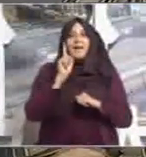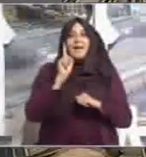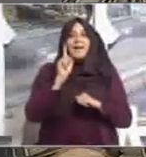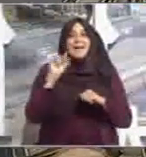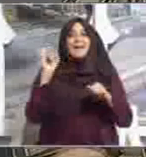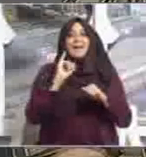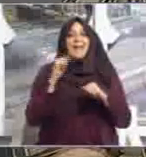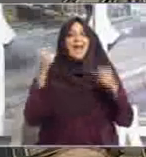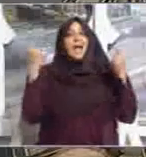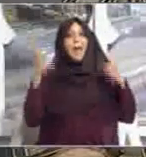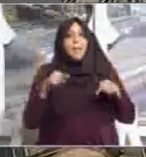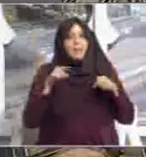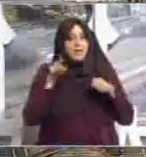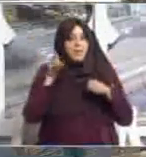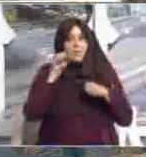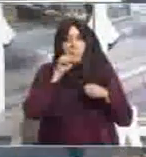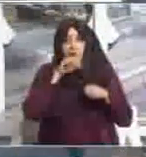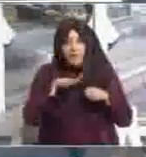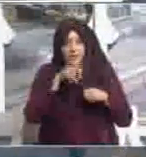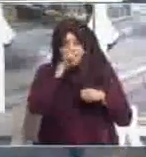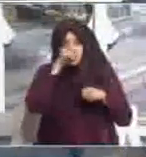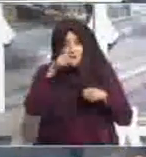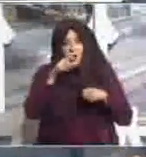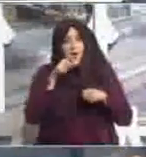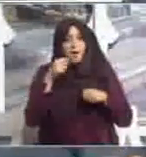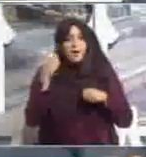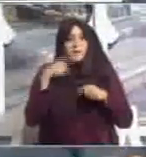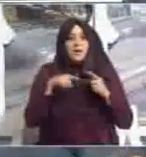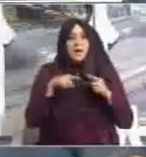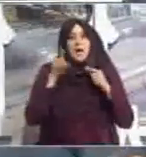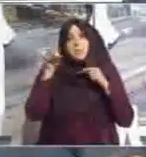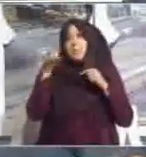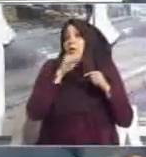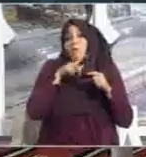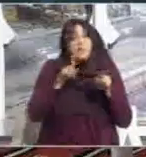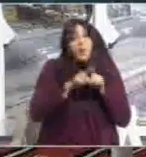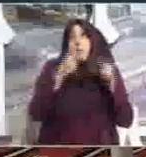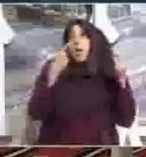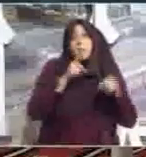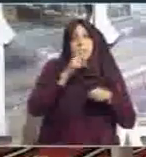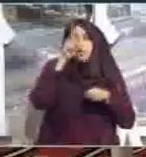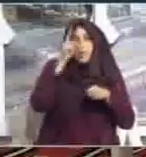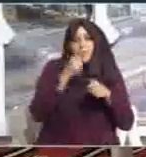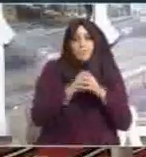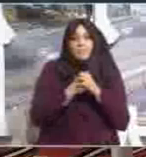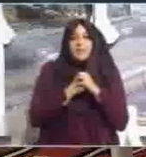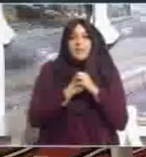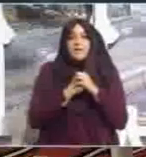الأعداء، العدو الحقيقي، عدو الله وعدو الرسول، الذي